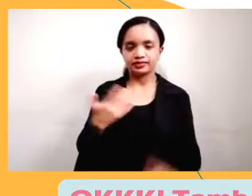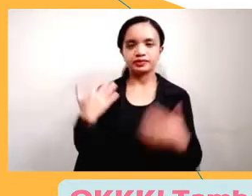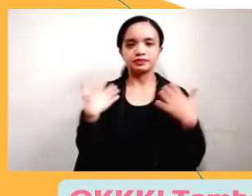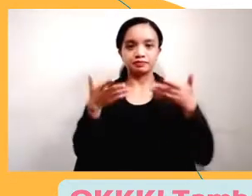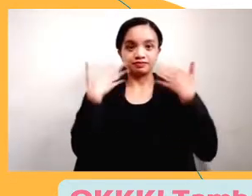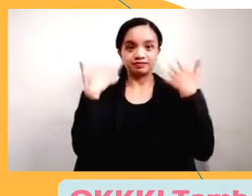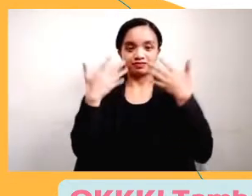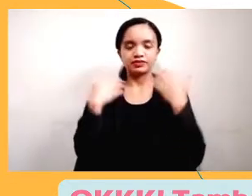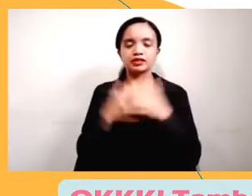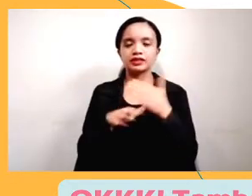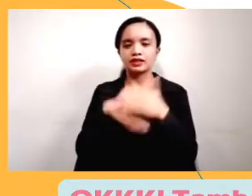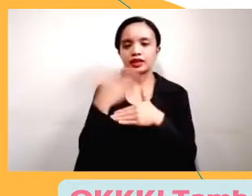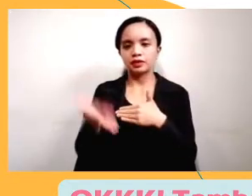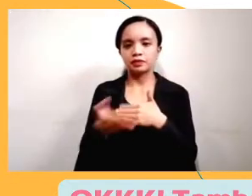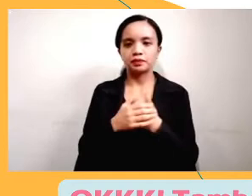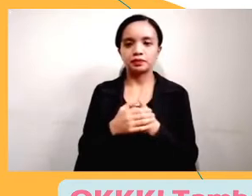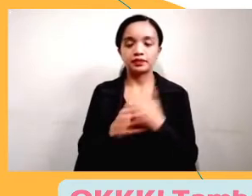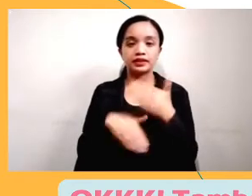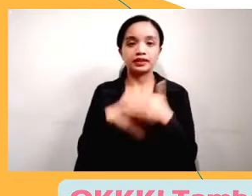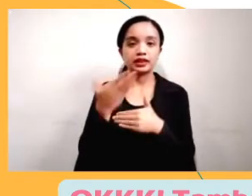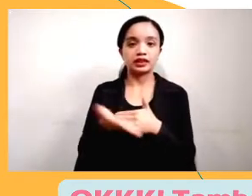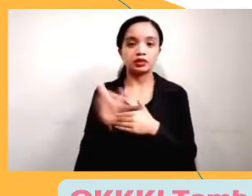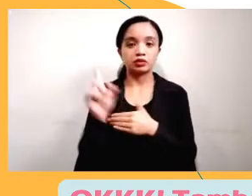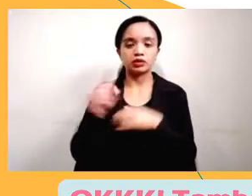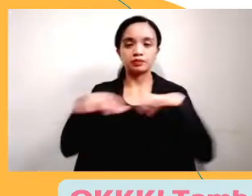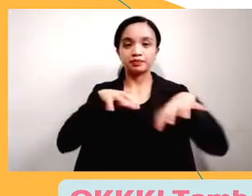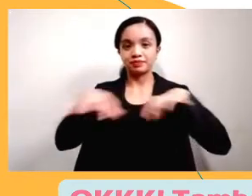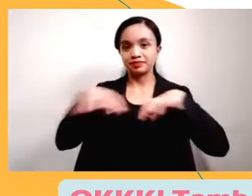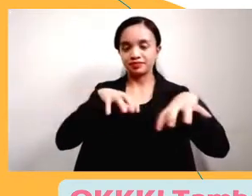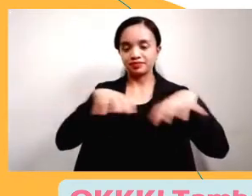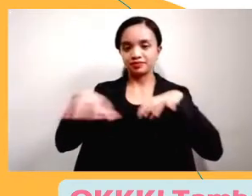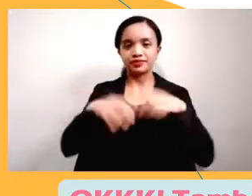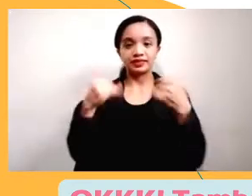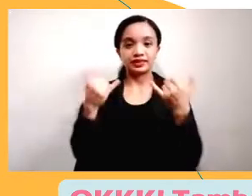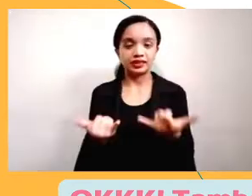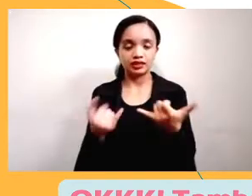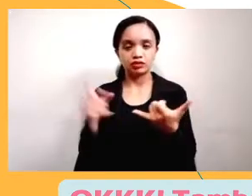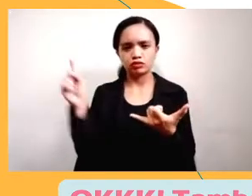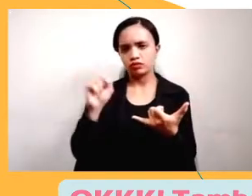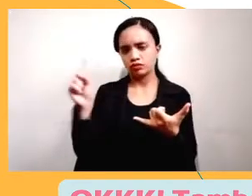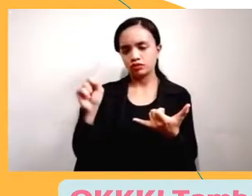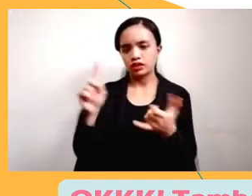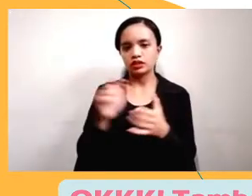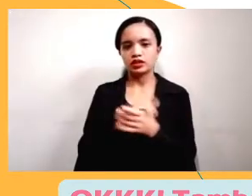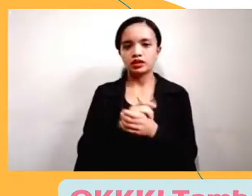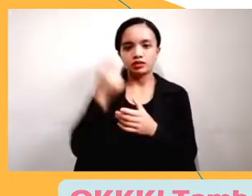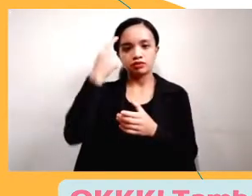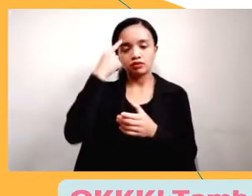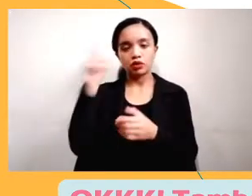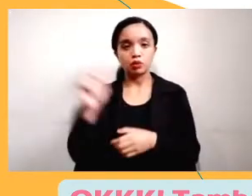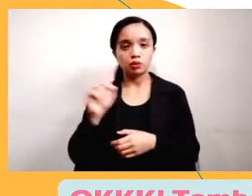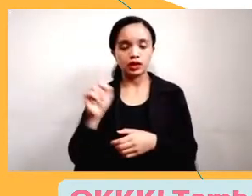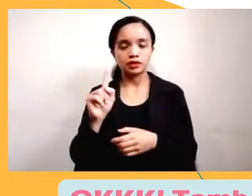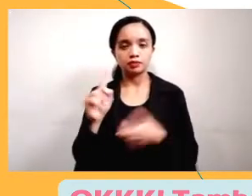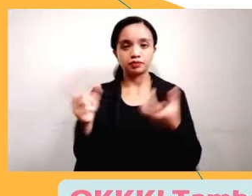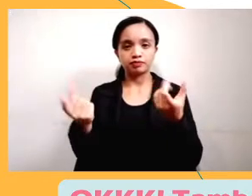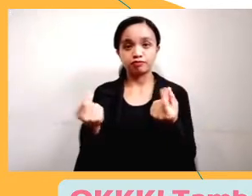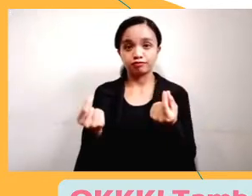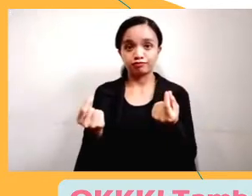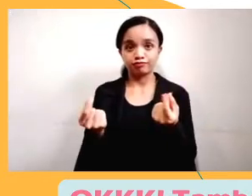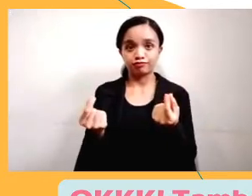punta na tayo sa ating susunod na activity. Ngayon naman, para sa aking papagawa sa inyo,